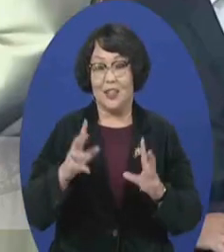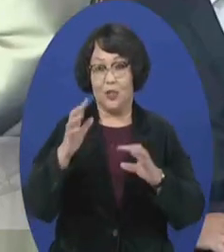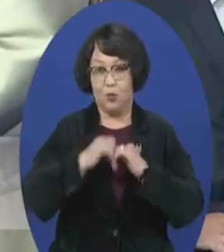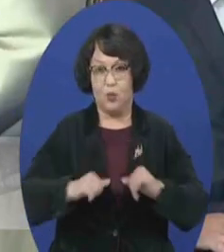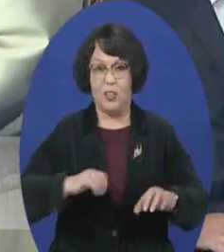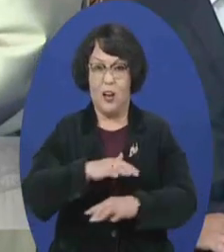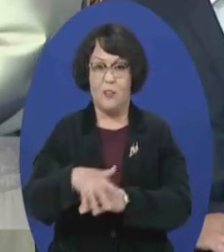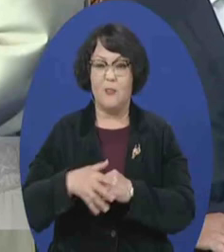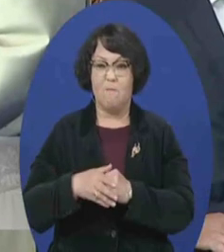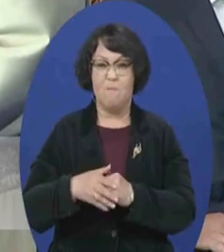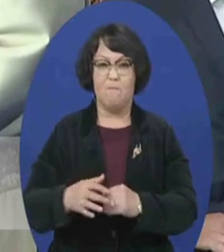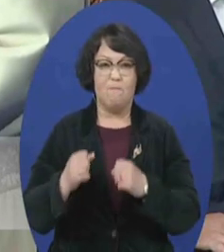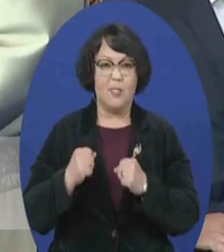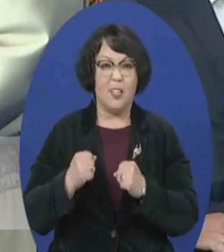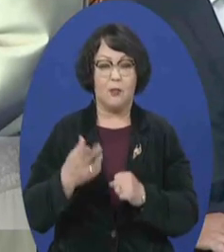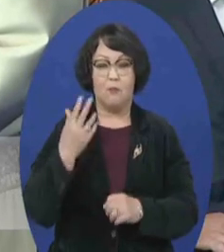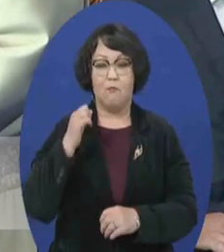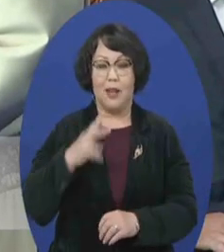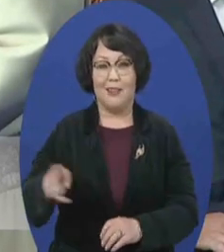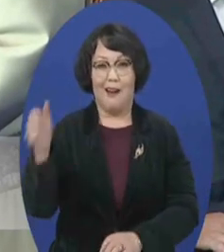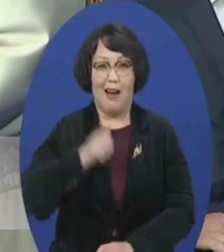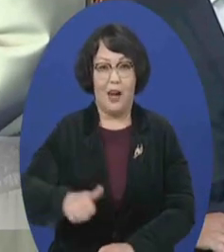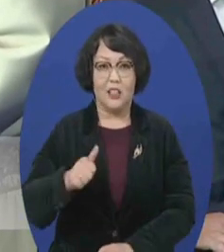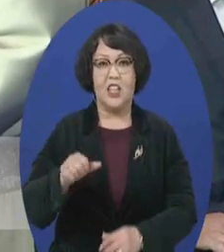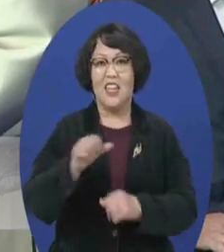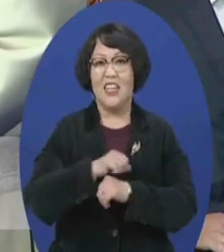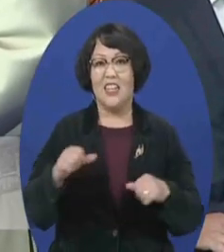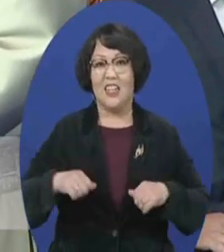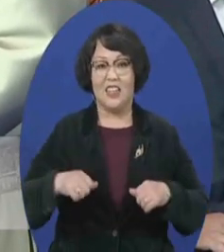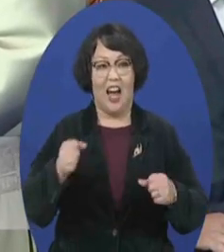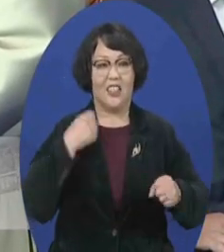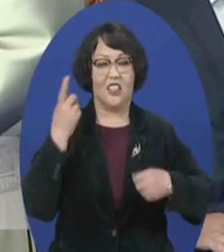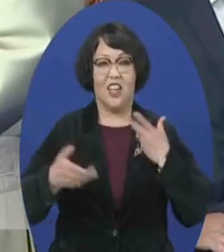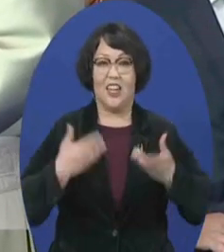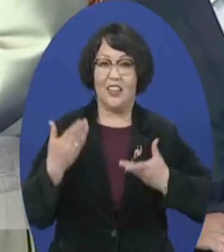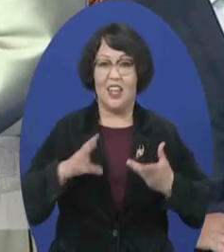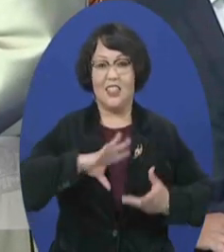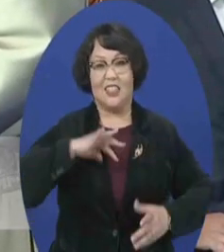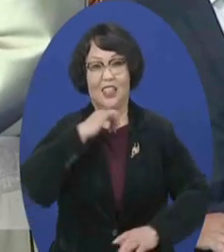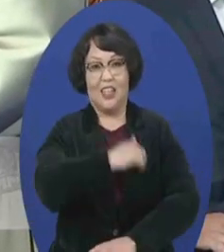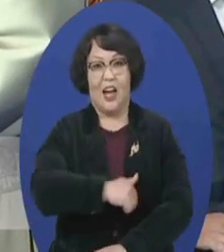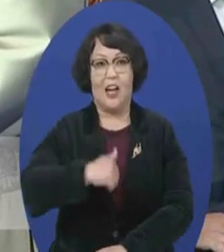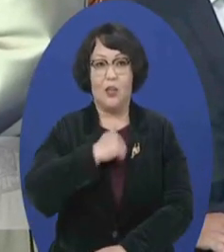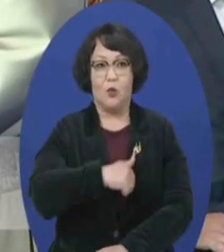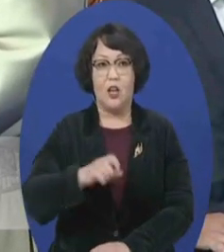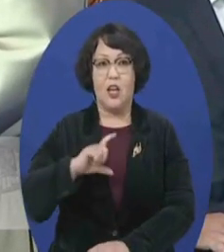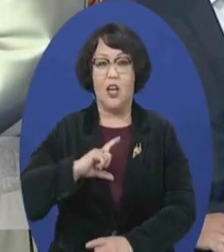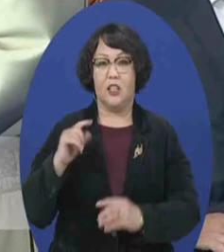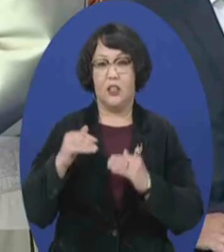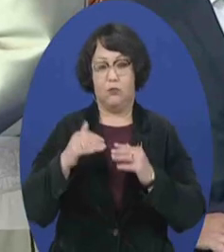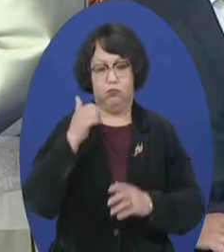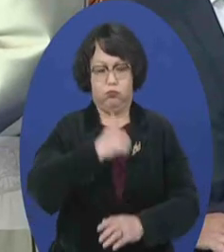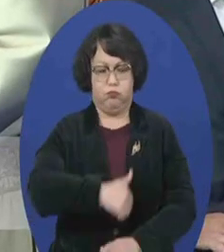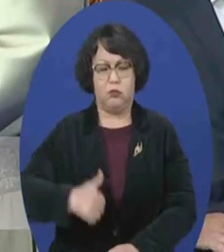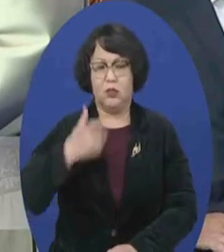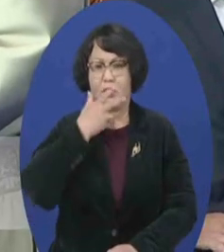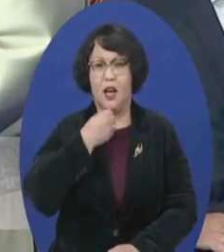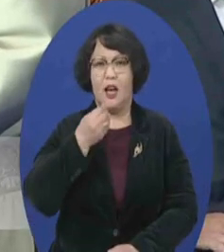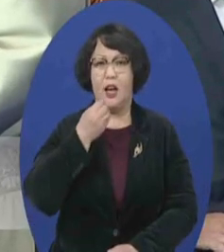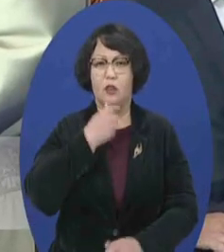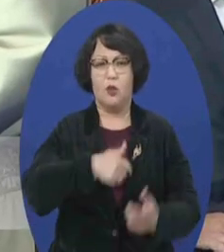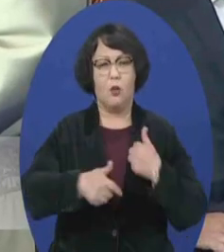тусгаар тогтнол бие даасан байдлаа хангаж, ард иргэд нь аз жаргалтай сэтгэл хангалуун тэгш дүүрэн амьдрах